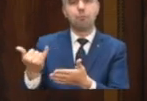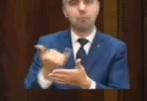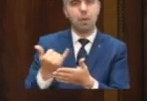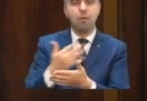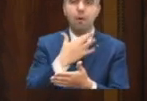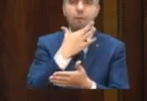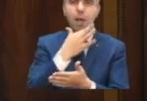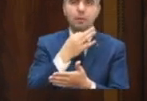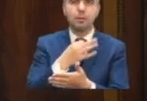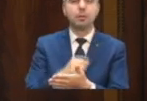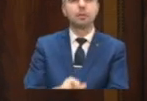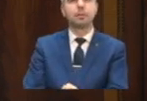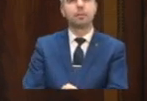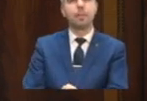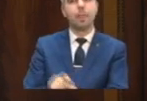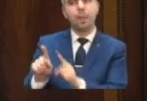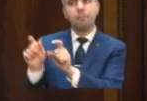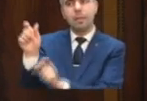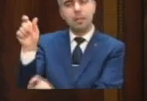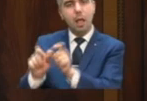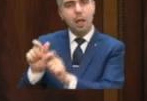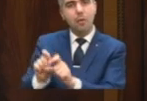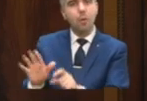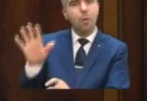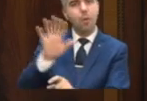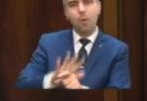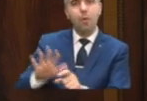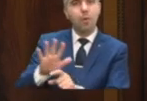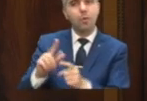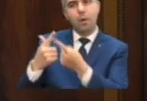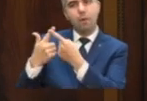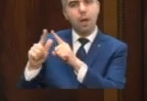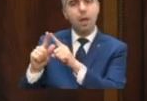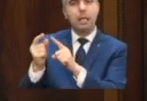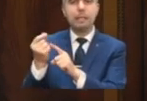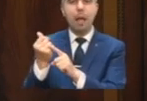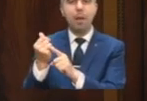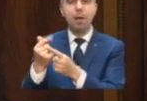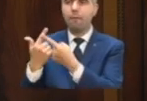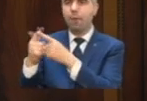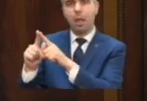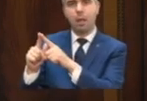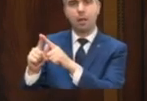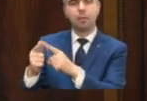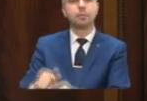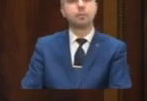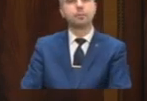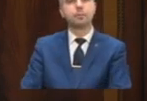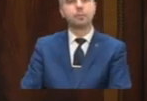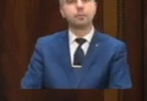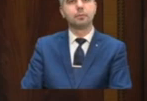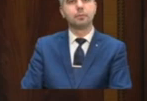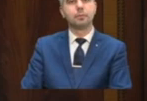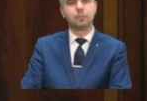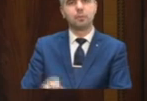والميسر لكي يتجاوب مع حاجية المواطنين من جميع الفئات وفي مختلف المجالات، وذلك من خلال